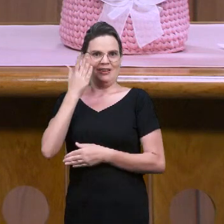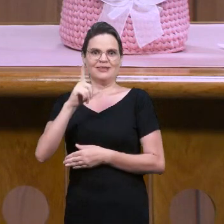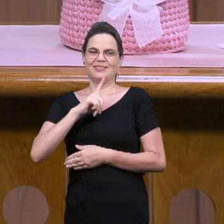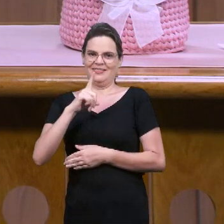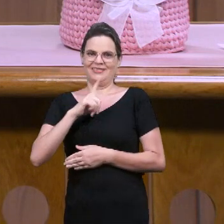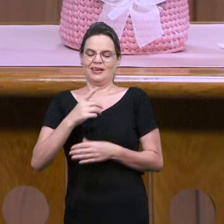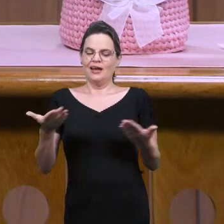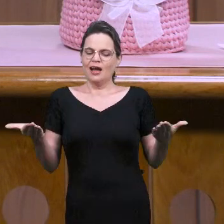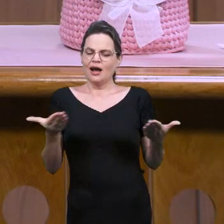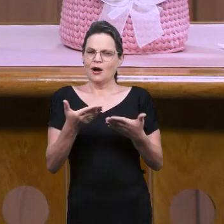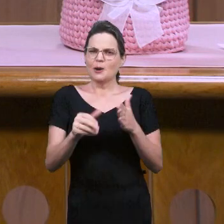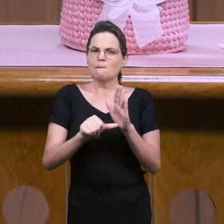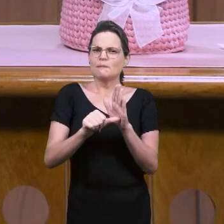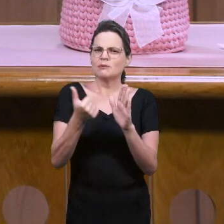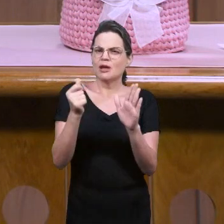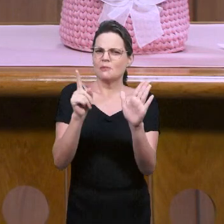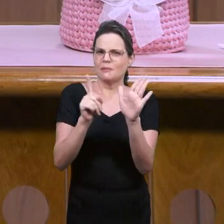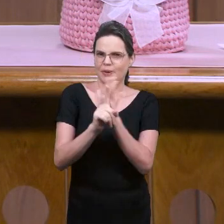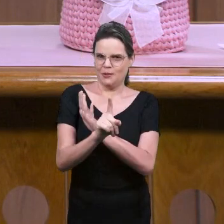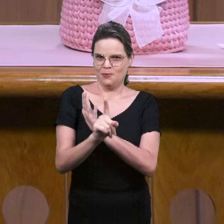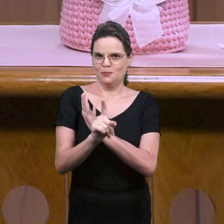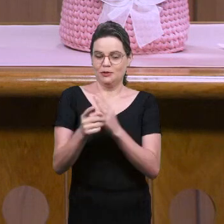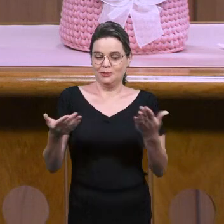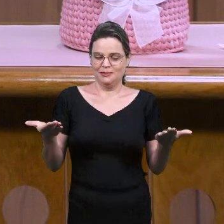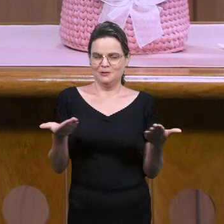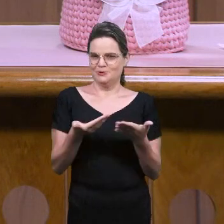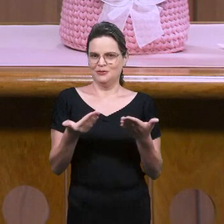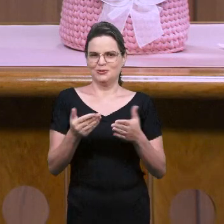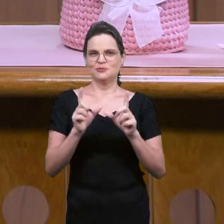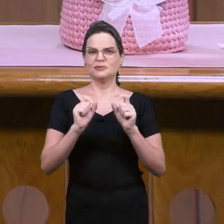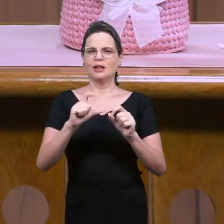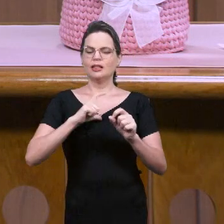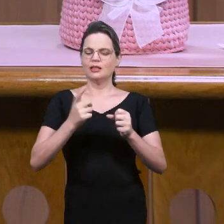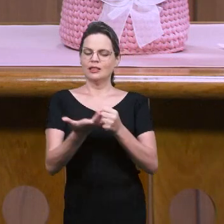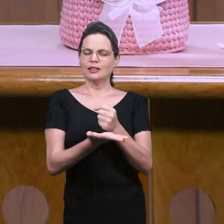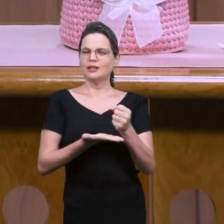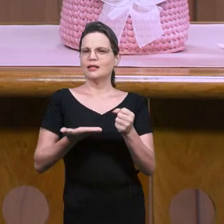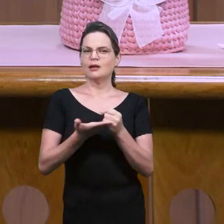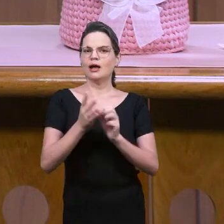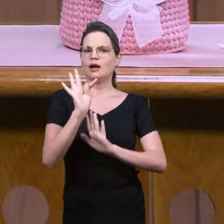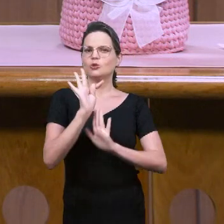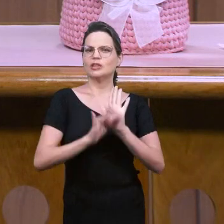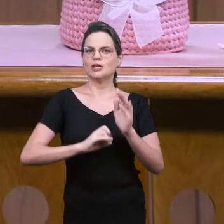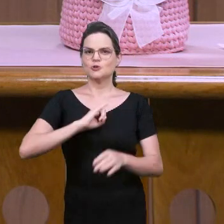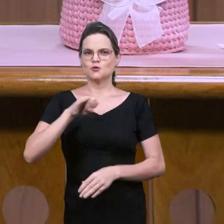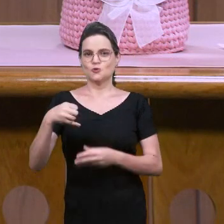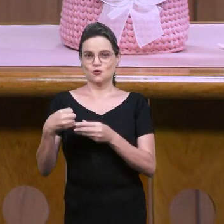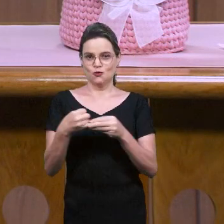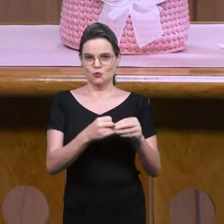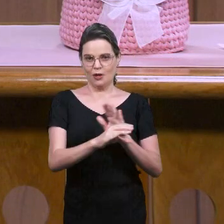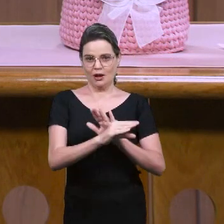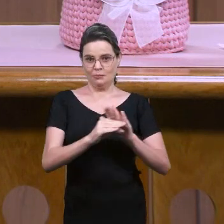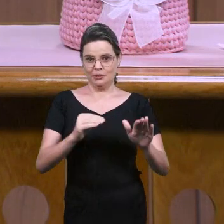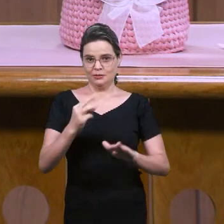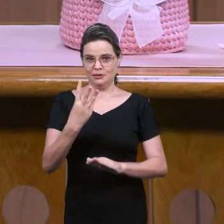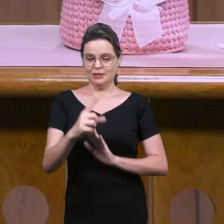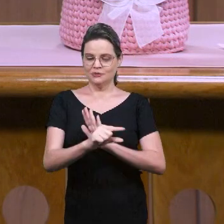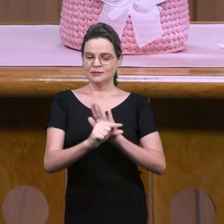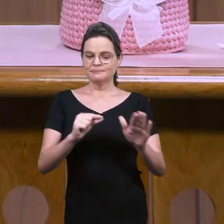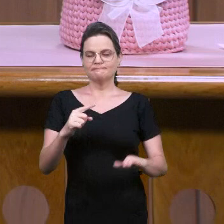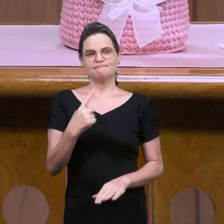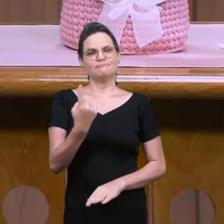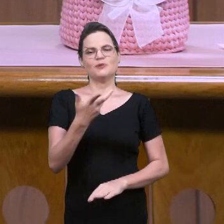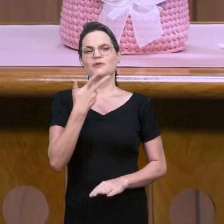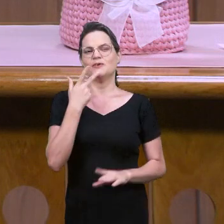allons maintenant, dans la question aujourd'hui, notre première question qui porte comme base le texte de Josué, chapitre 3, verset